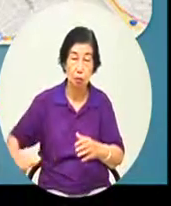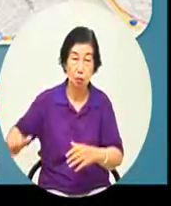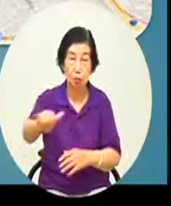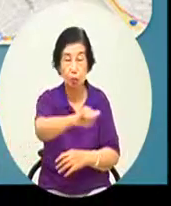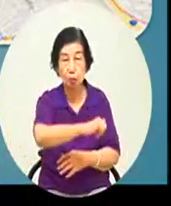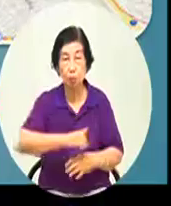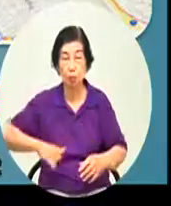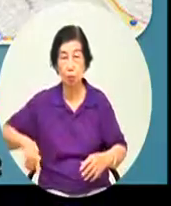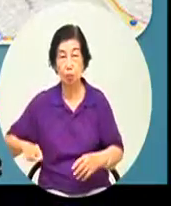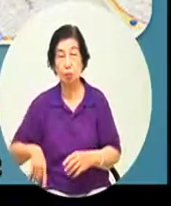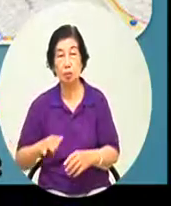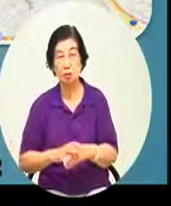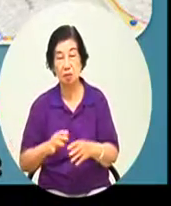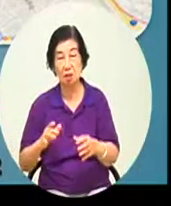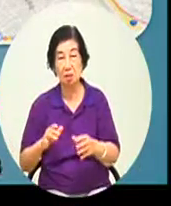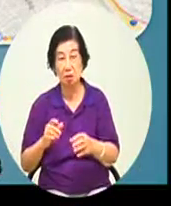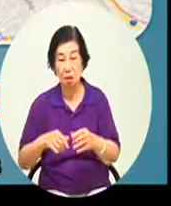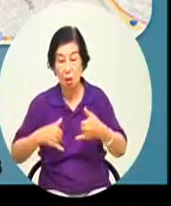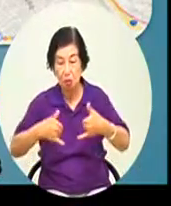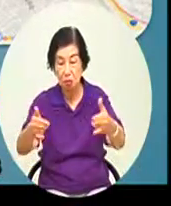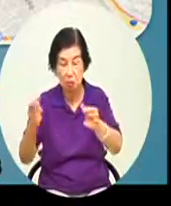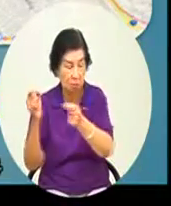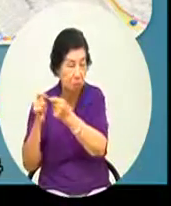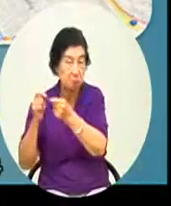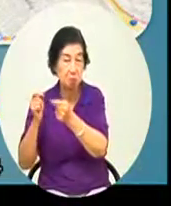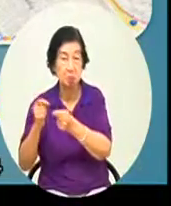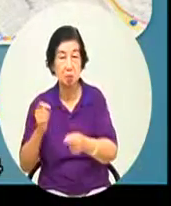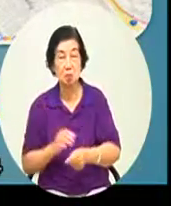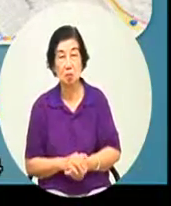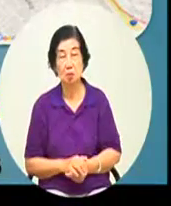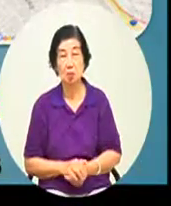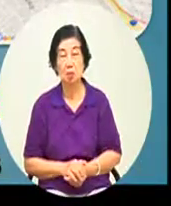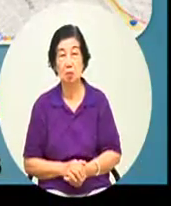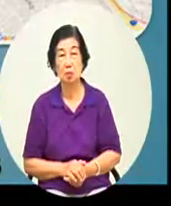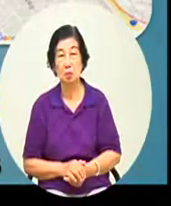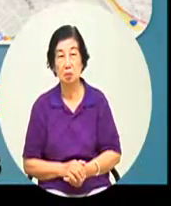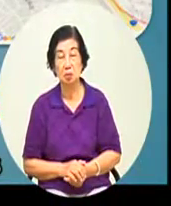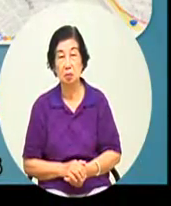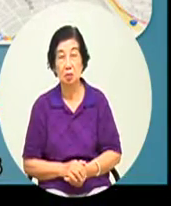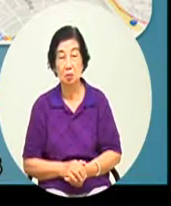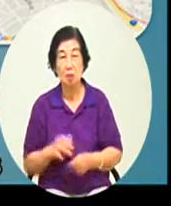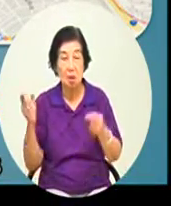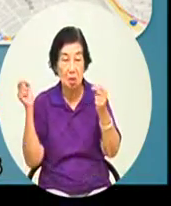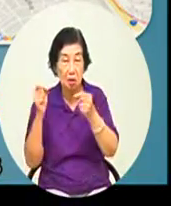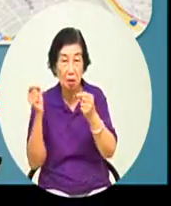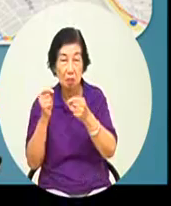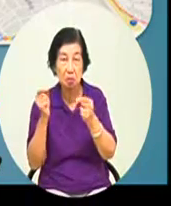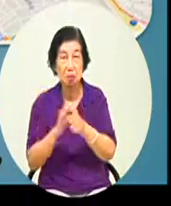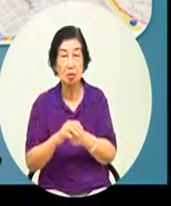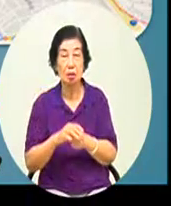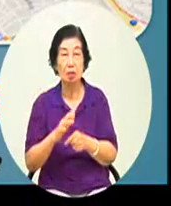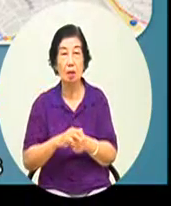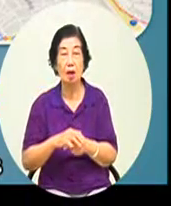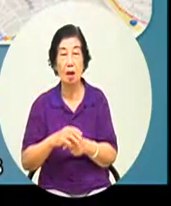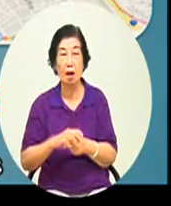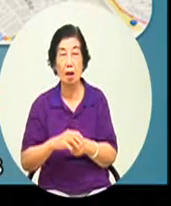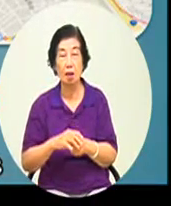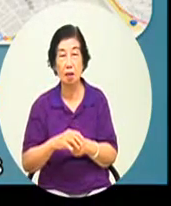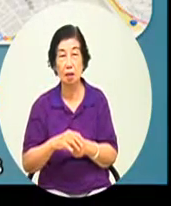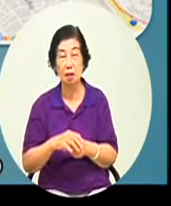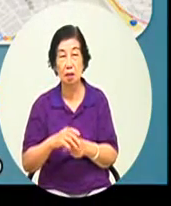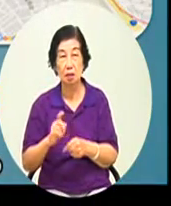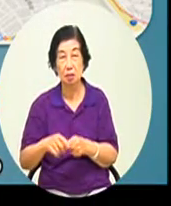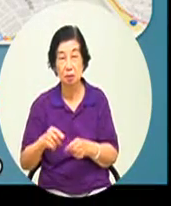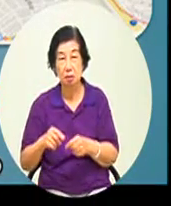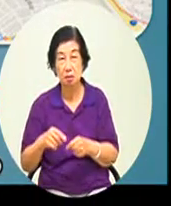真的是短的要命啊，哦，真的短的要命，短的要人命啊。那这我为什么要这样讲